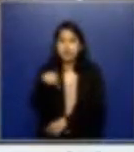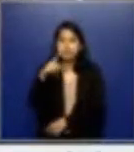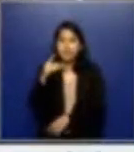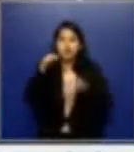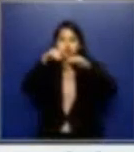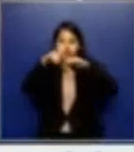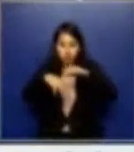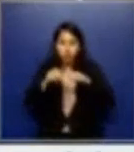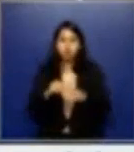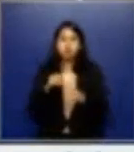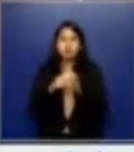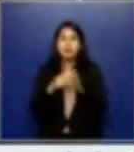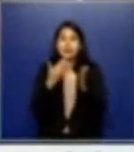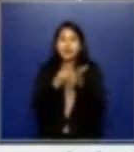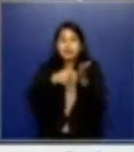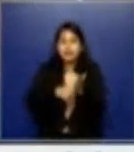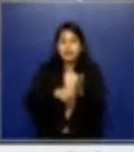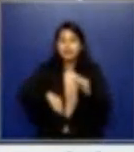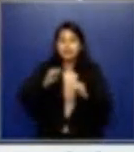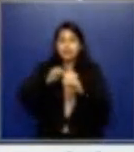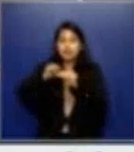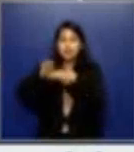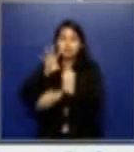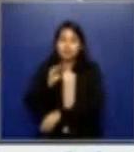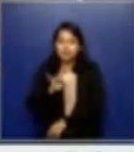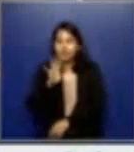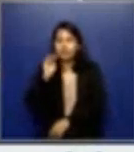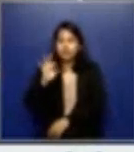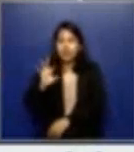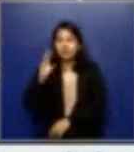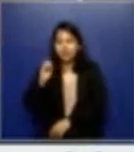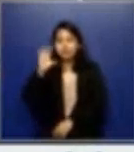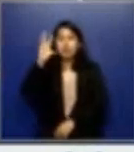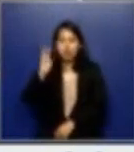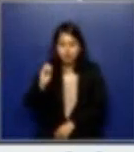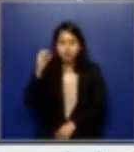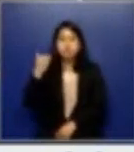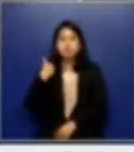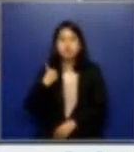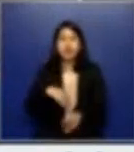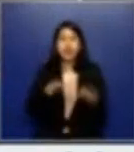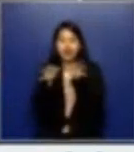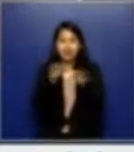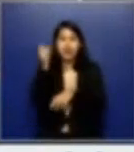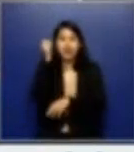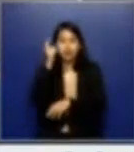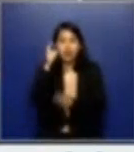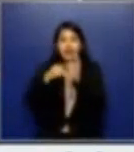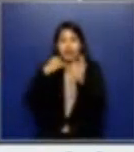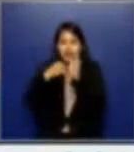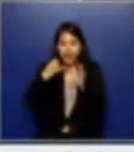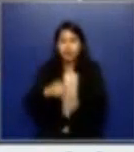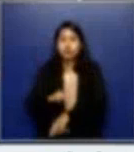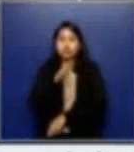มันก็งอกขึ้นสิครับจาก48 49 50แล้วก็จะเป็น60อธิบายให้เข้าใจง่ายที่สุดก็คือสมมติ